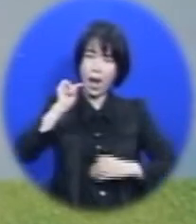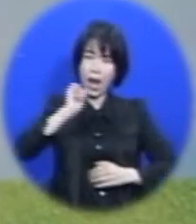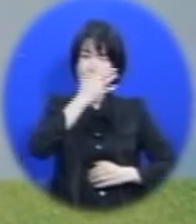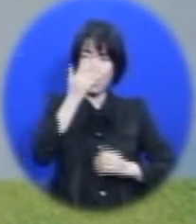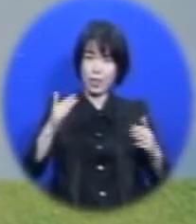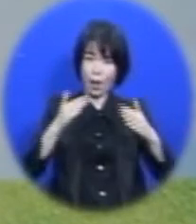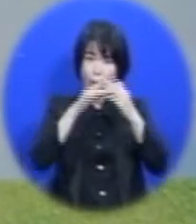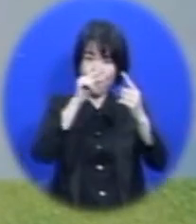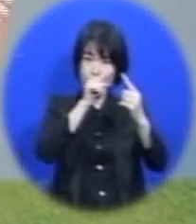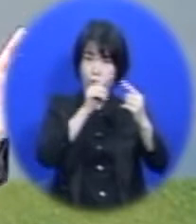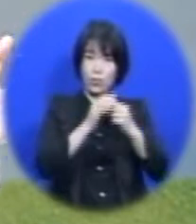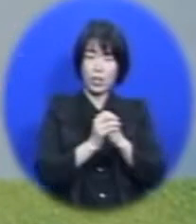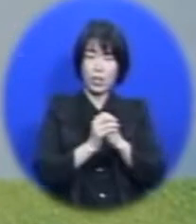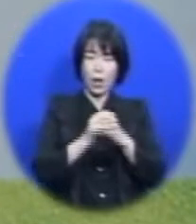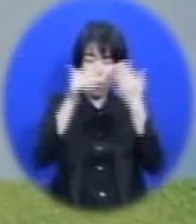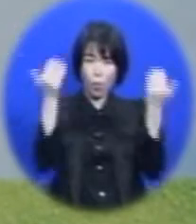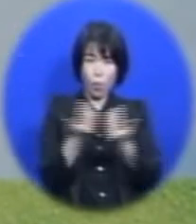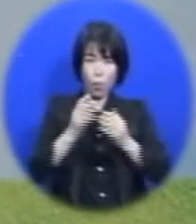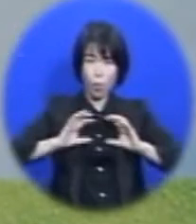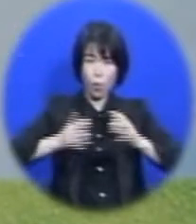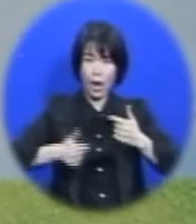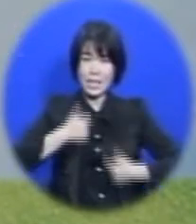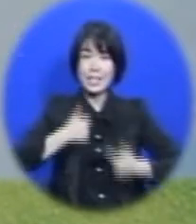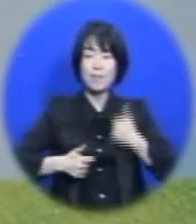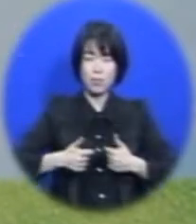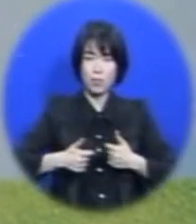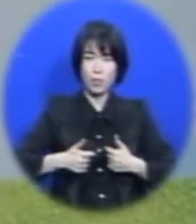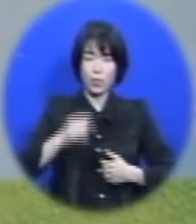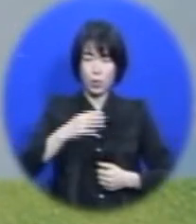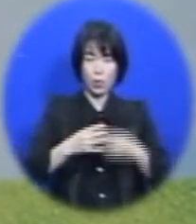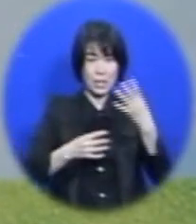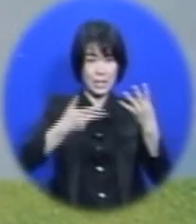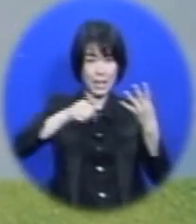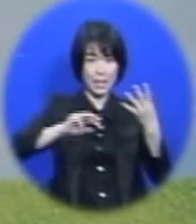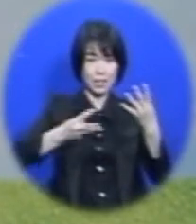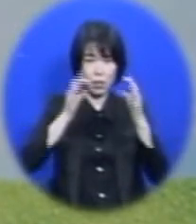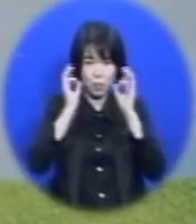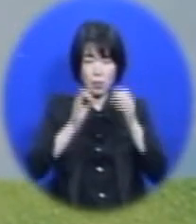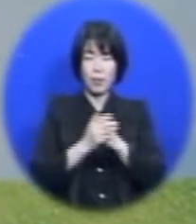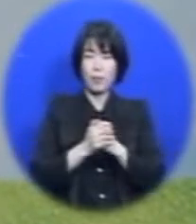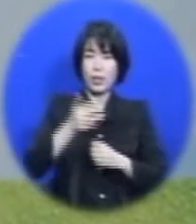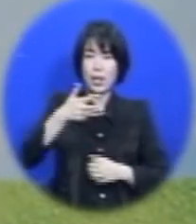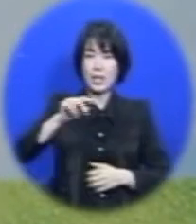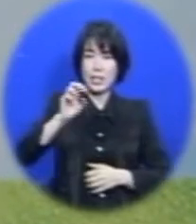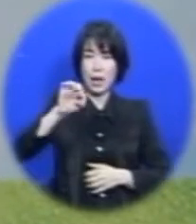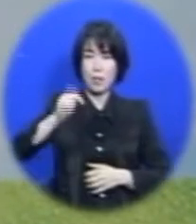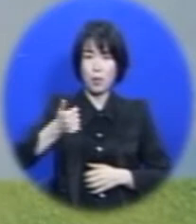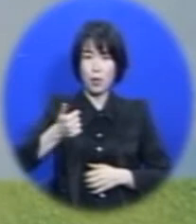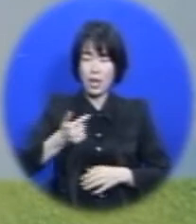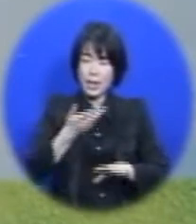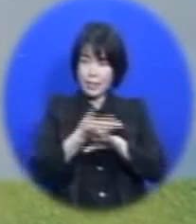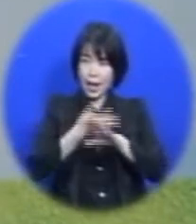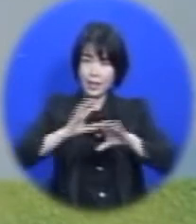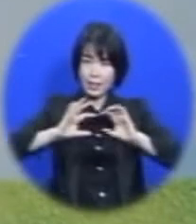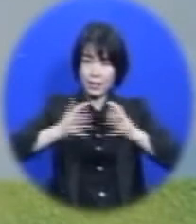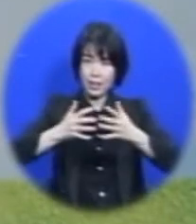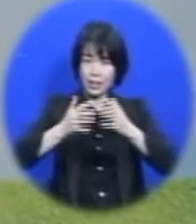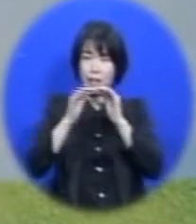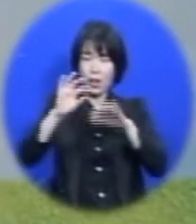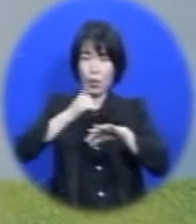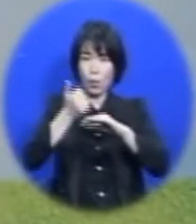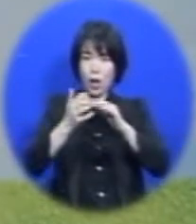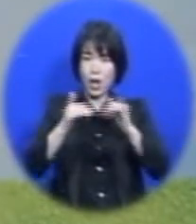봉우리라고 온 누리의 기쁨이라고 그랬습니다. 4절에 보면 이방 왕들이 예루살렘 성을 치러